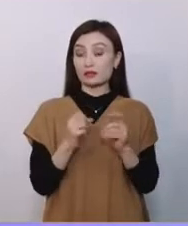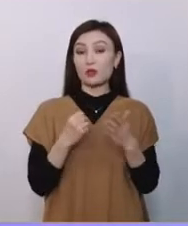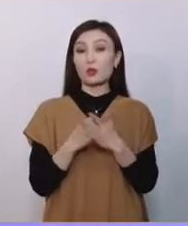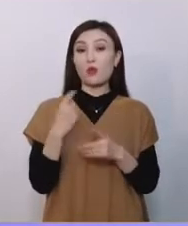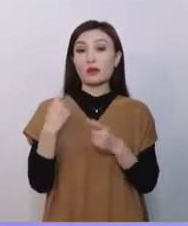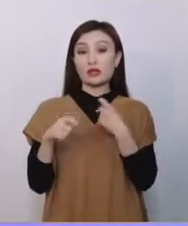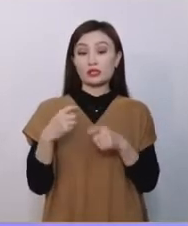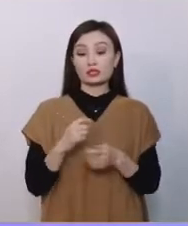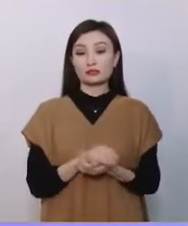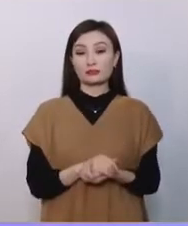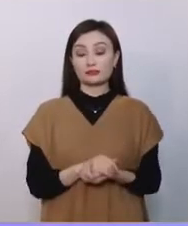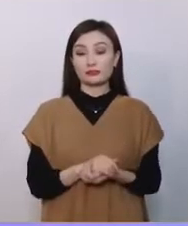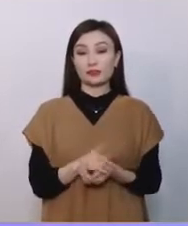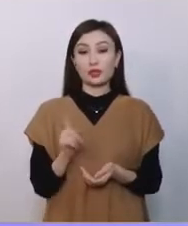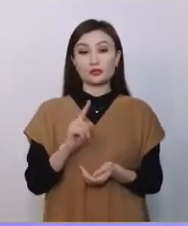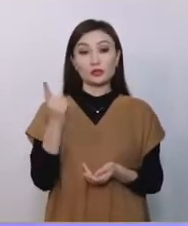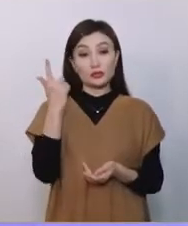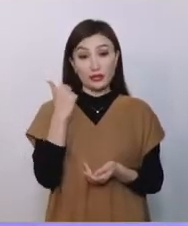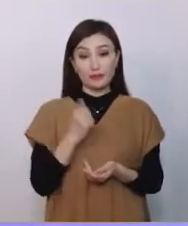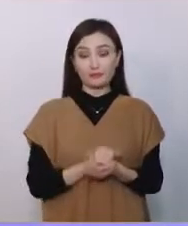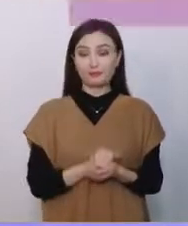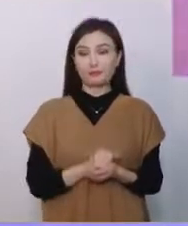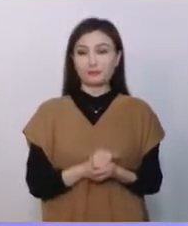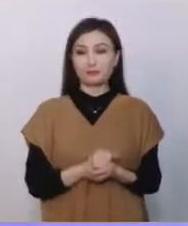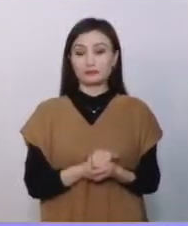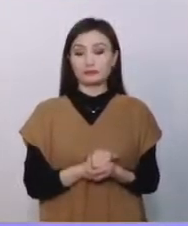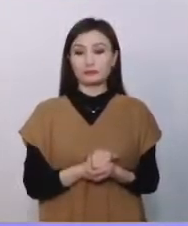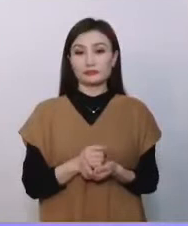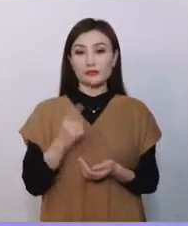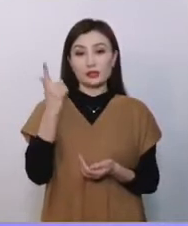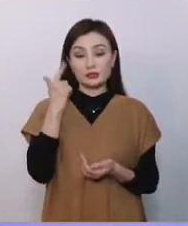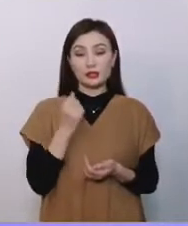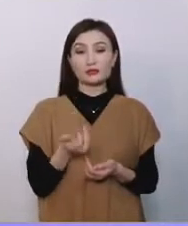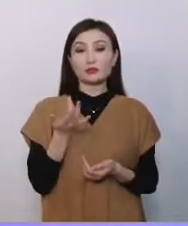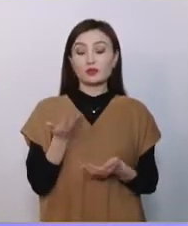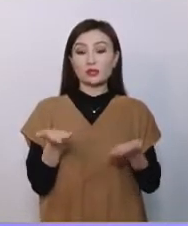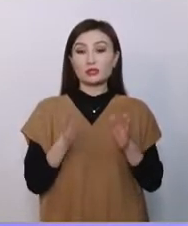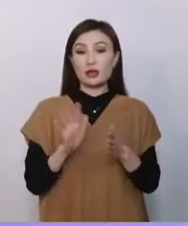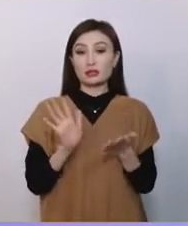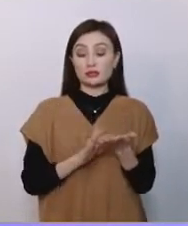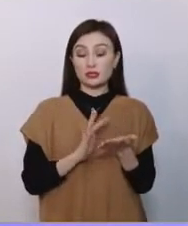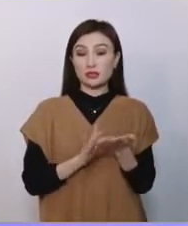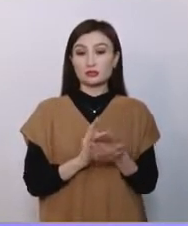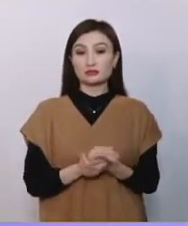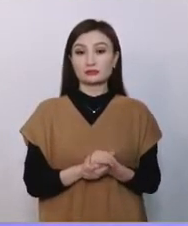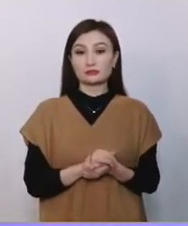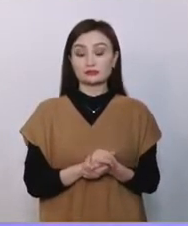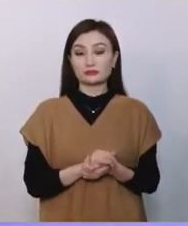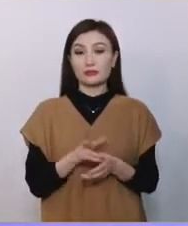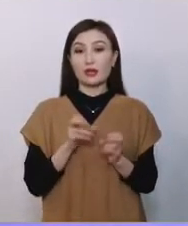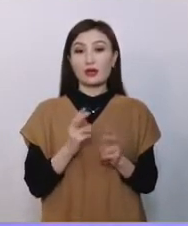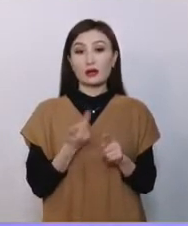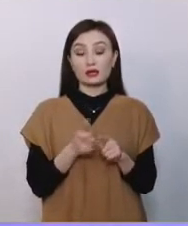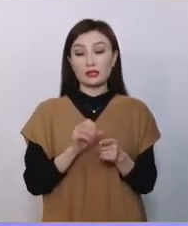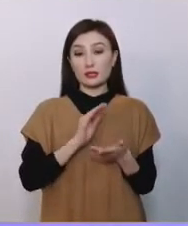продажи что известно в задаче известно сколько осталось тетрадей как